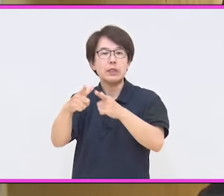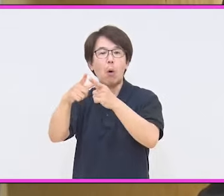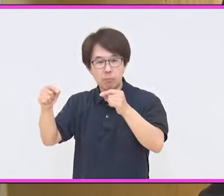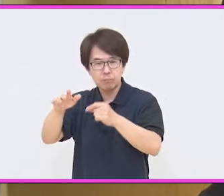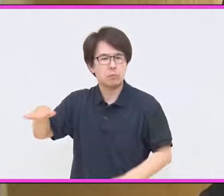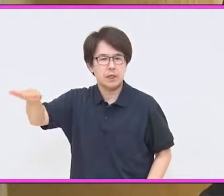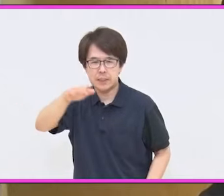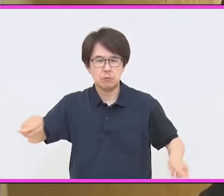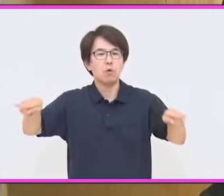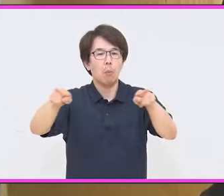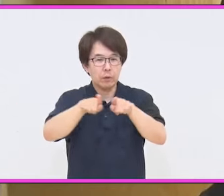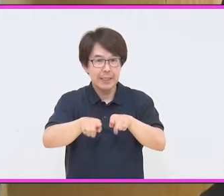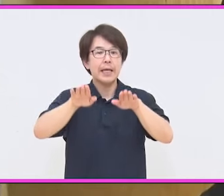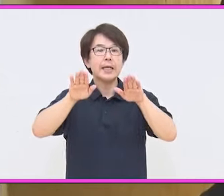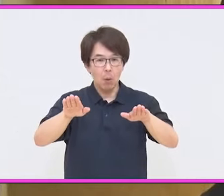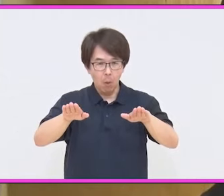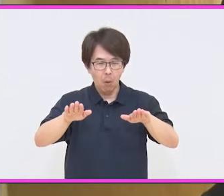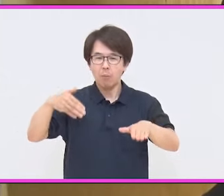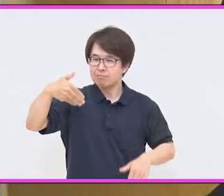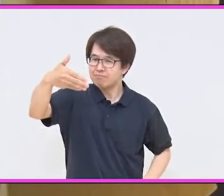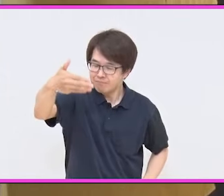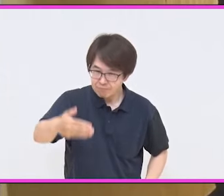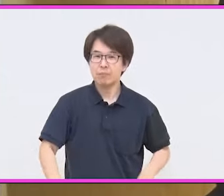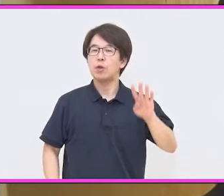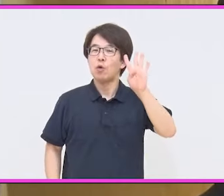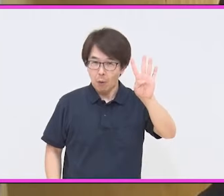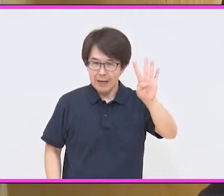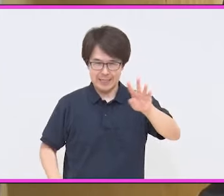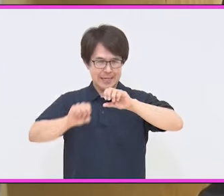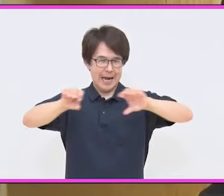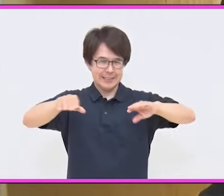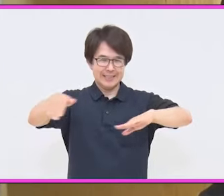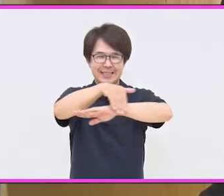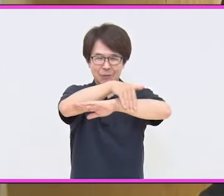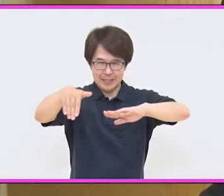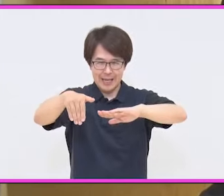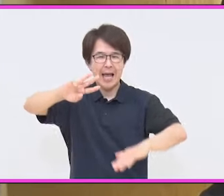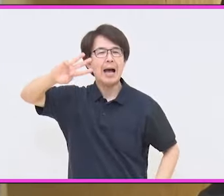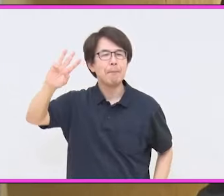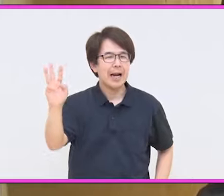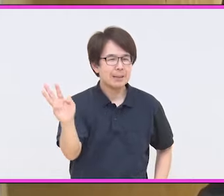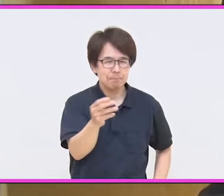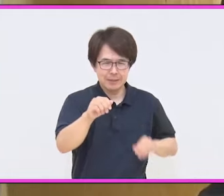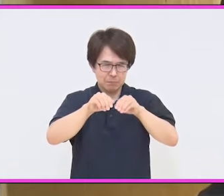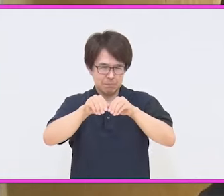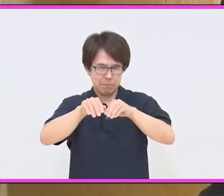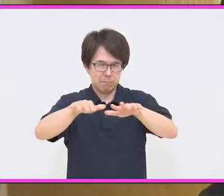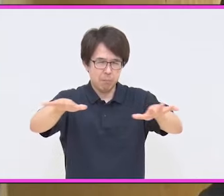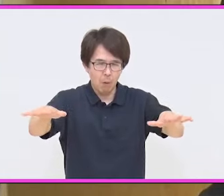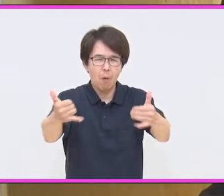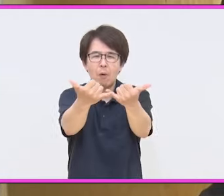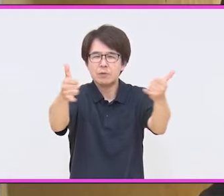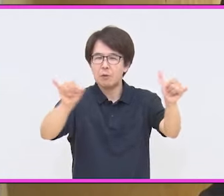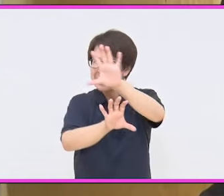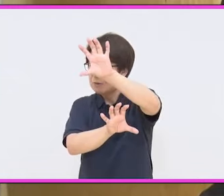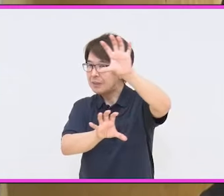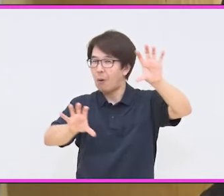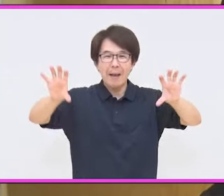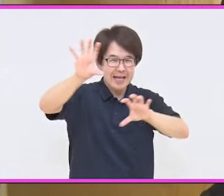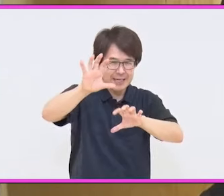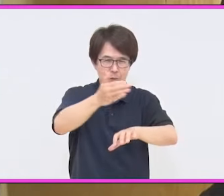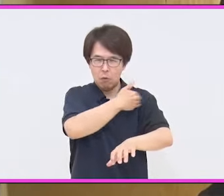から4回にわたって配信いたします。パラリンピックがもたらすソーシャルイノベーションへの